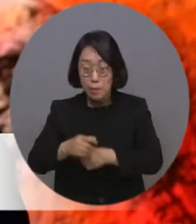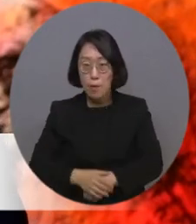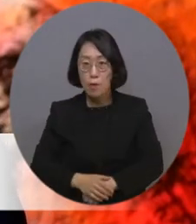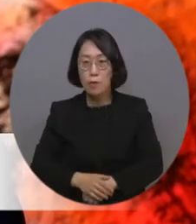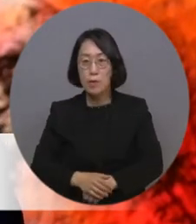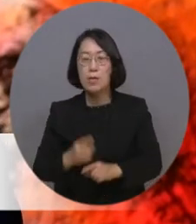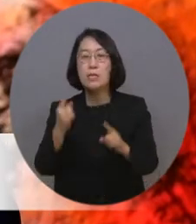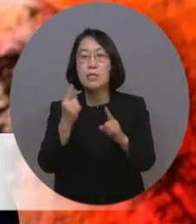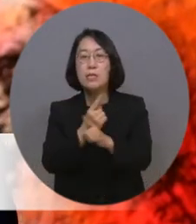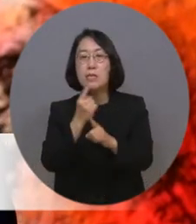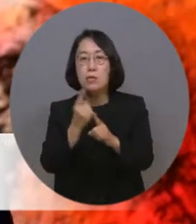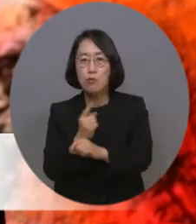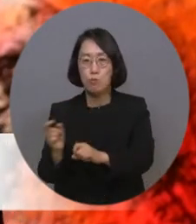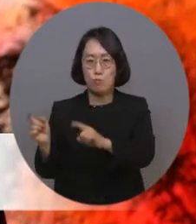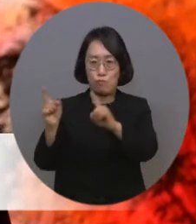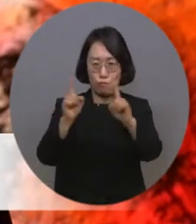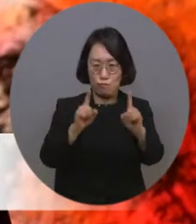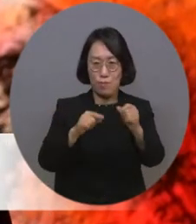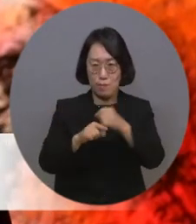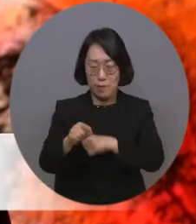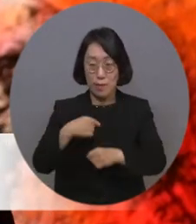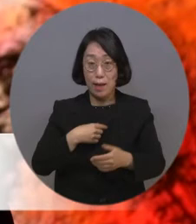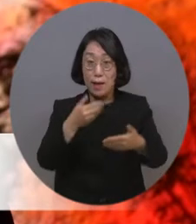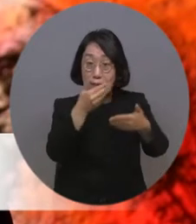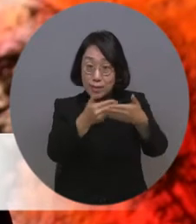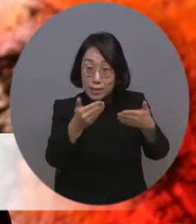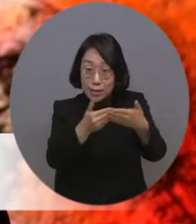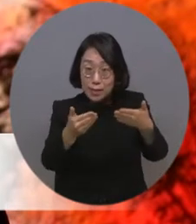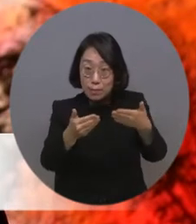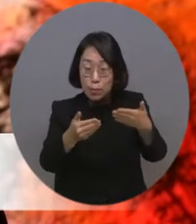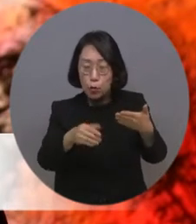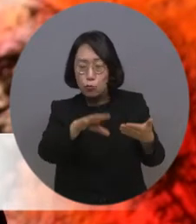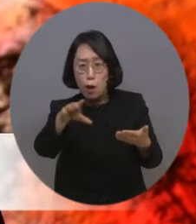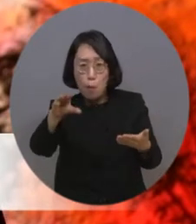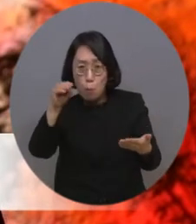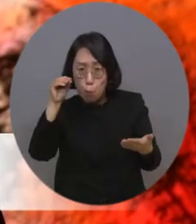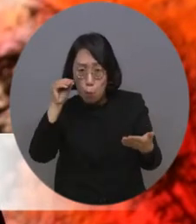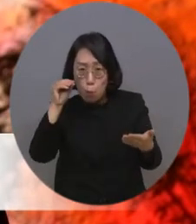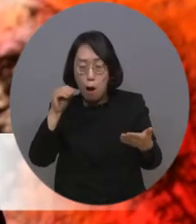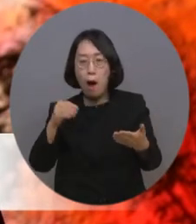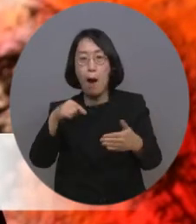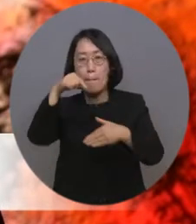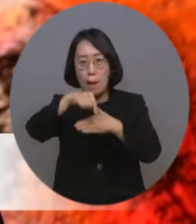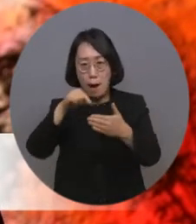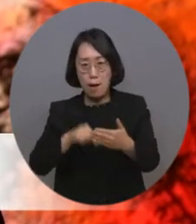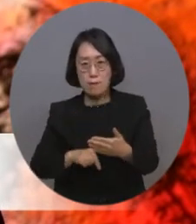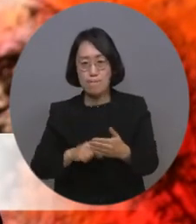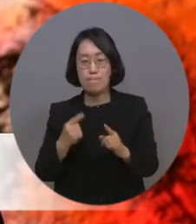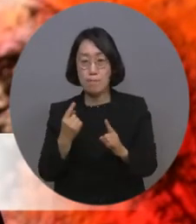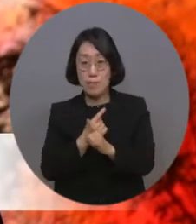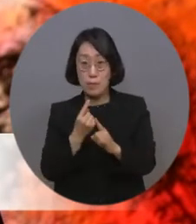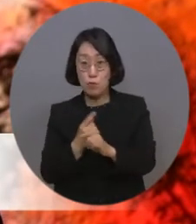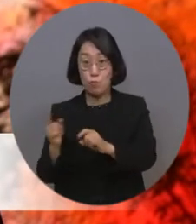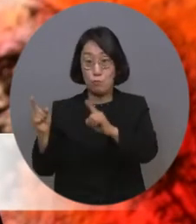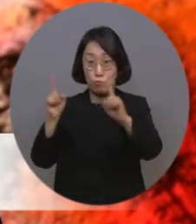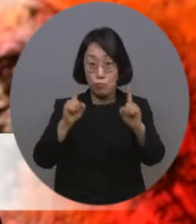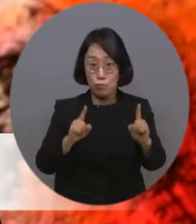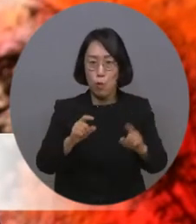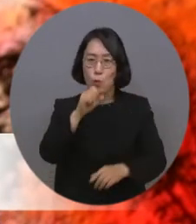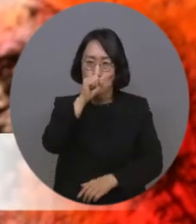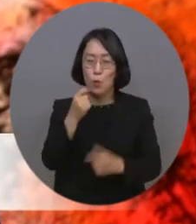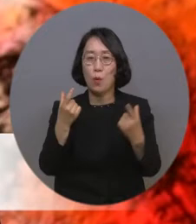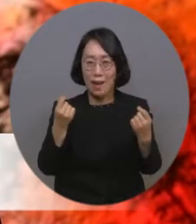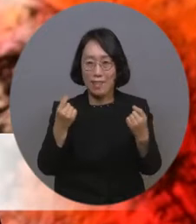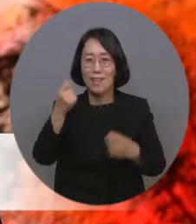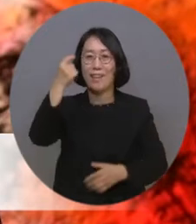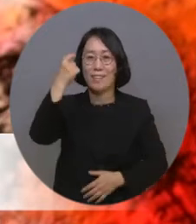치유하는 것인데 저해가 그린 갈대 그림을 누군가가 보고 마음에 치유가 된다면 정말 좋은 소재가 되겠다